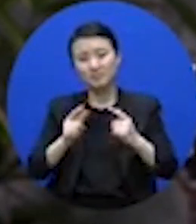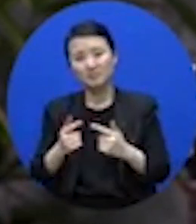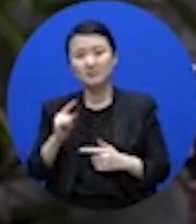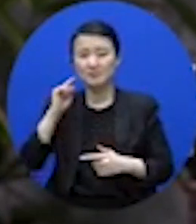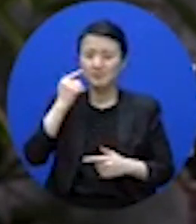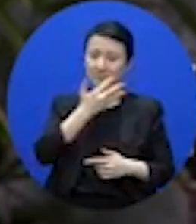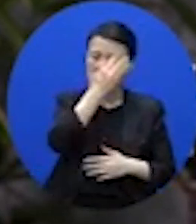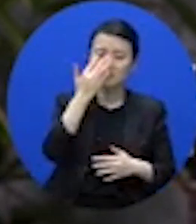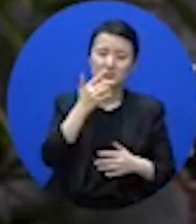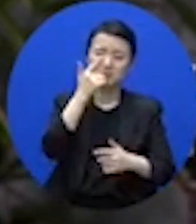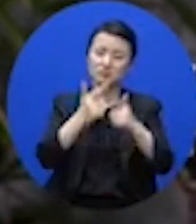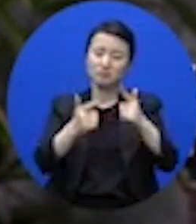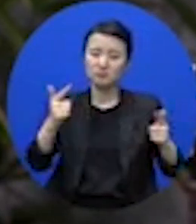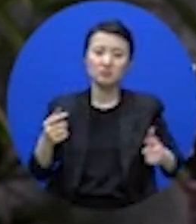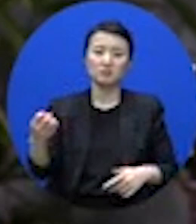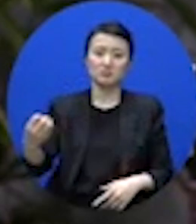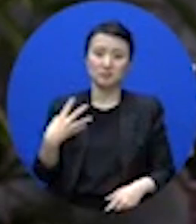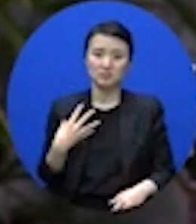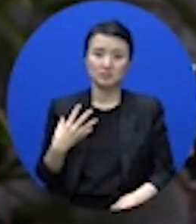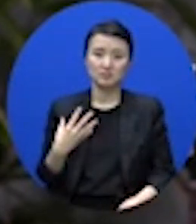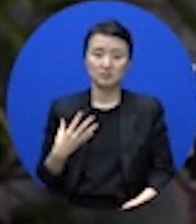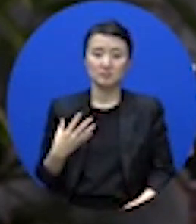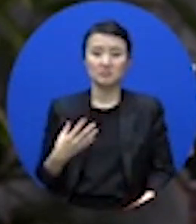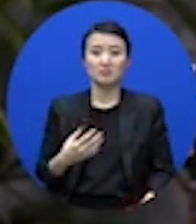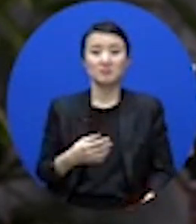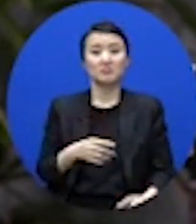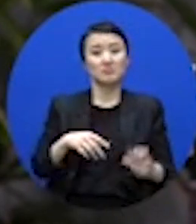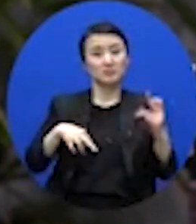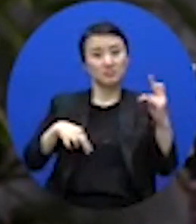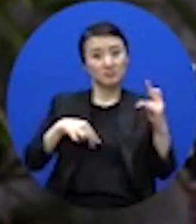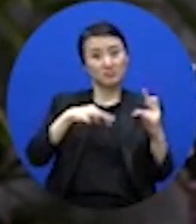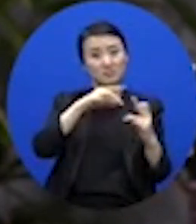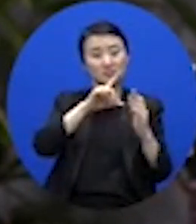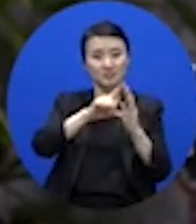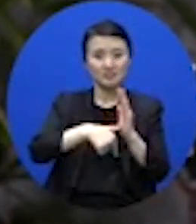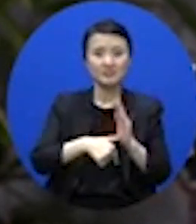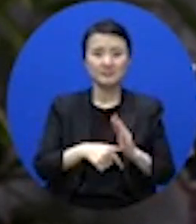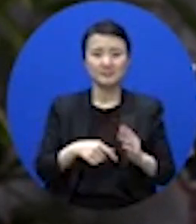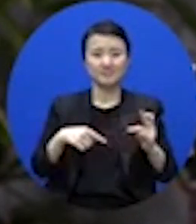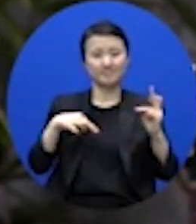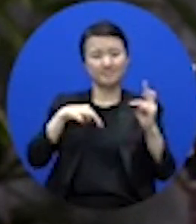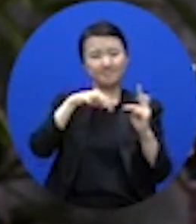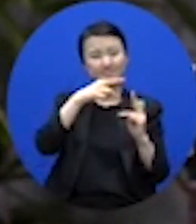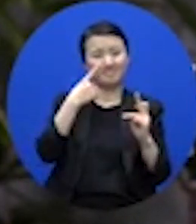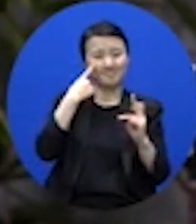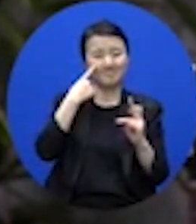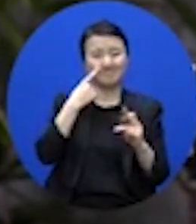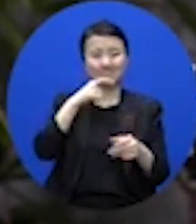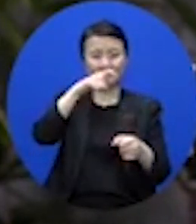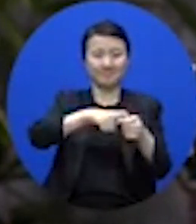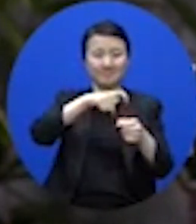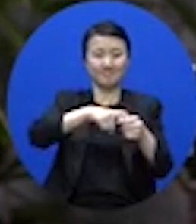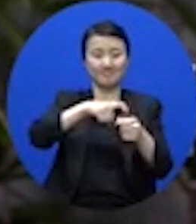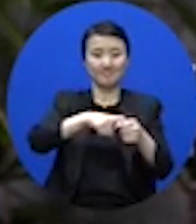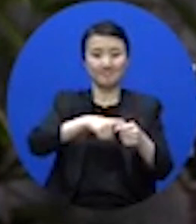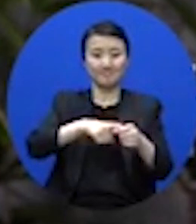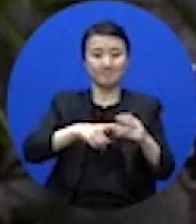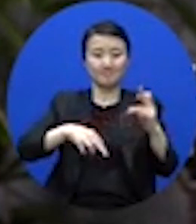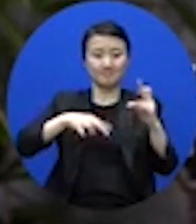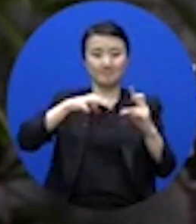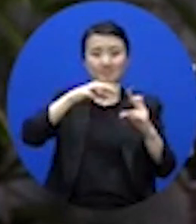아름다운. 근데 올라갈 때는 설레임이 있어요. 정상까지 가봐야지. 근데 정상에 가면 야